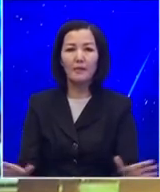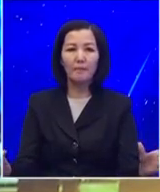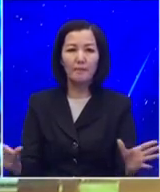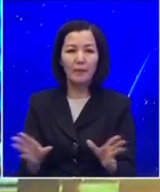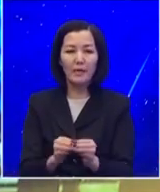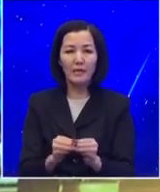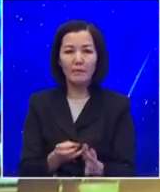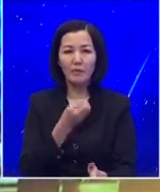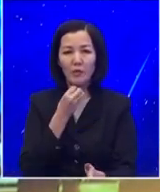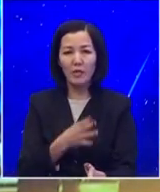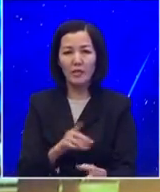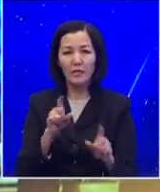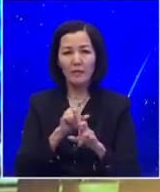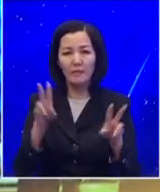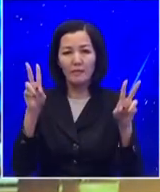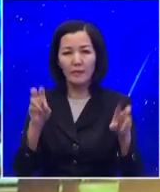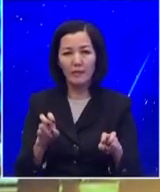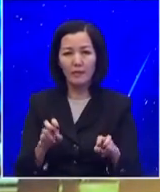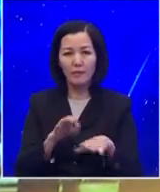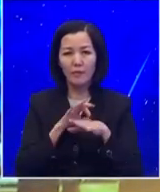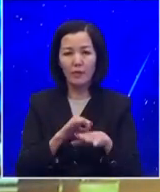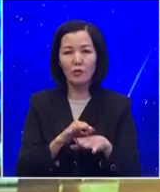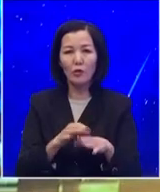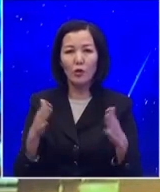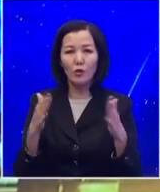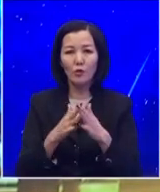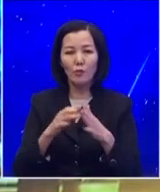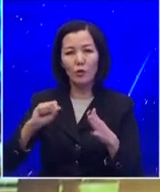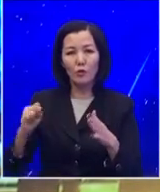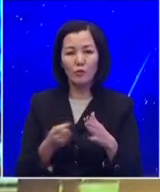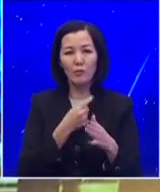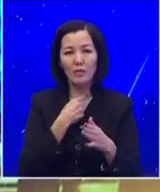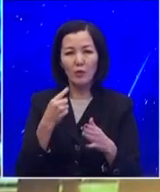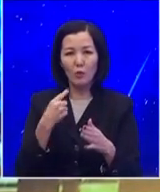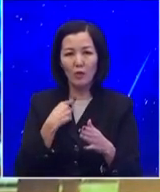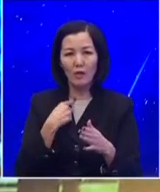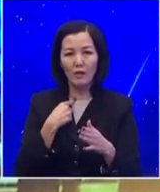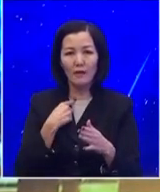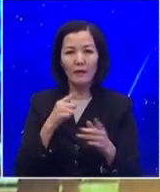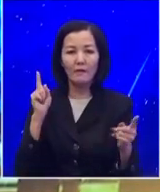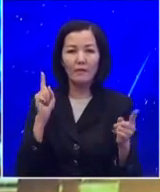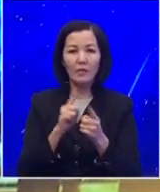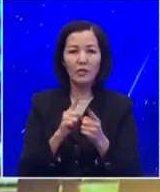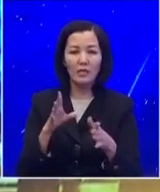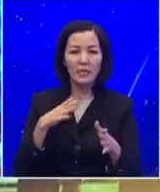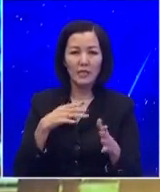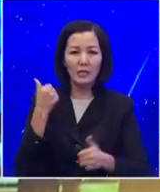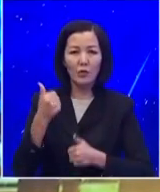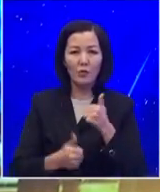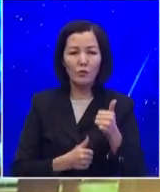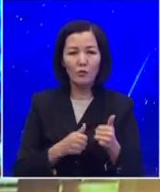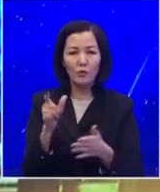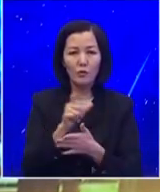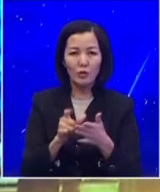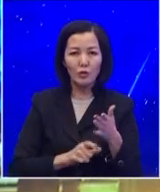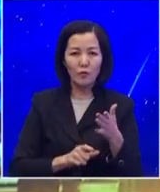Бірлігіміз жарасқан форум под таким названием прошел сегодня в Доме дружбы города Талдыкорган. В рамках встречи состоялся